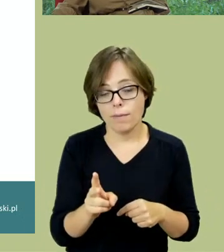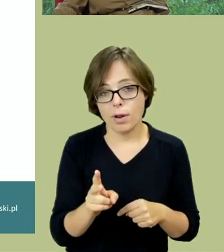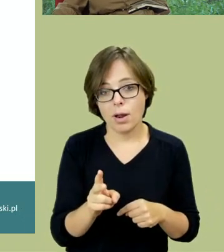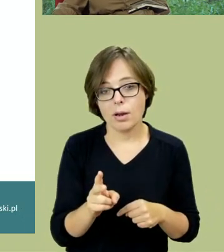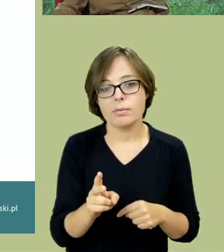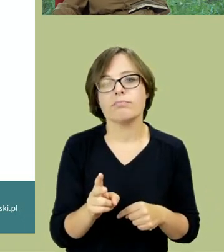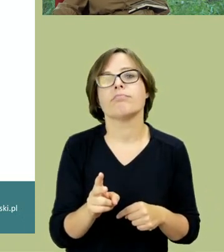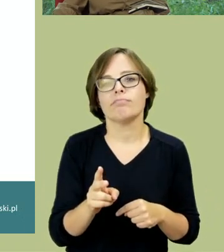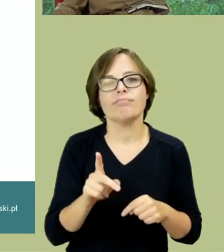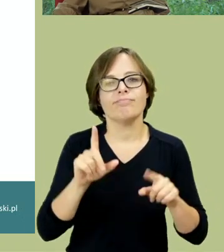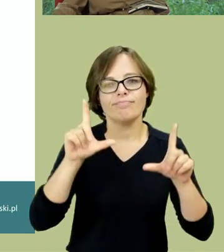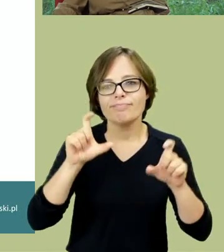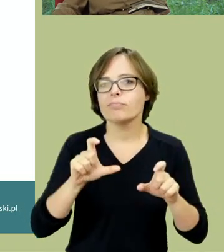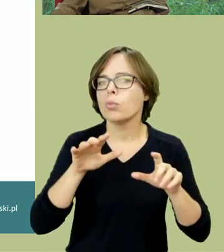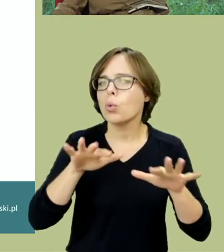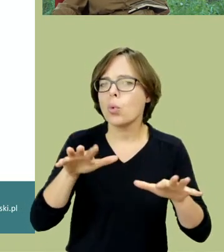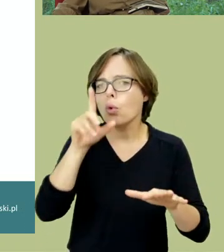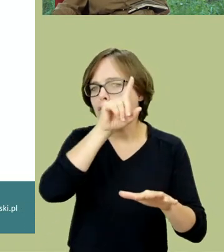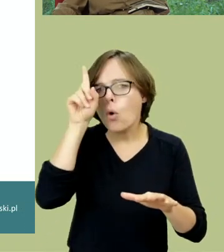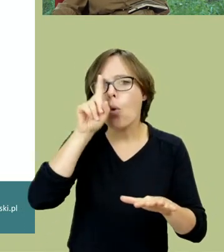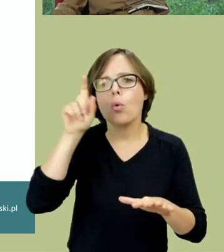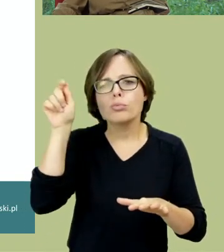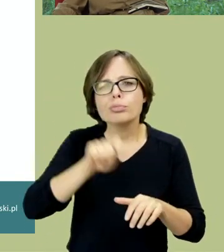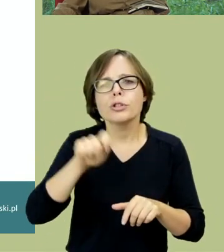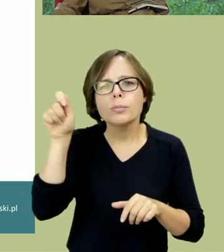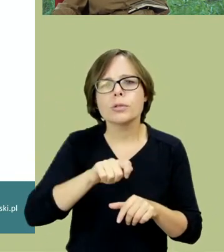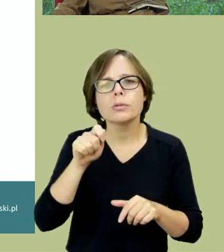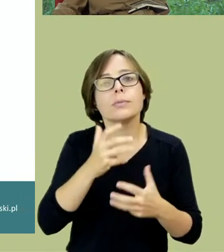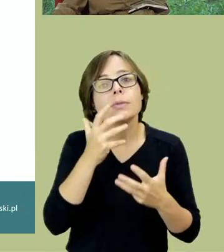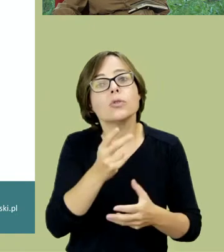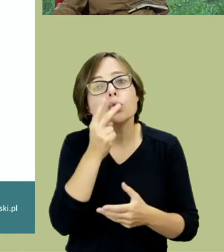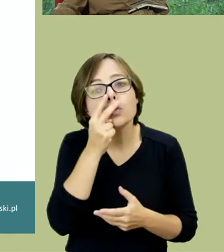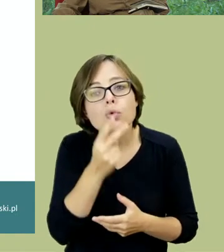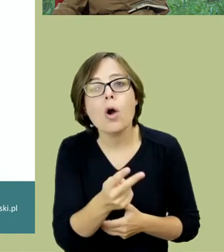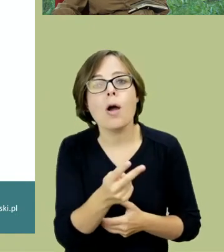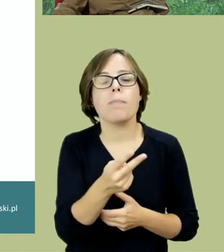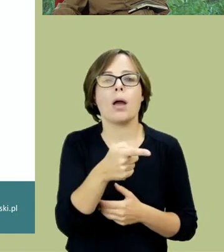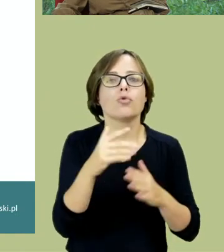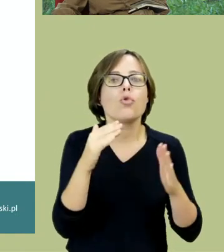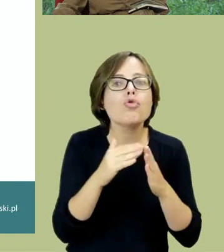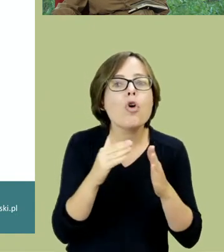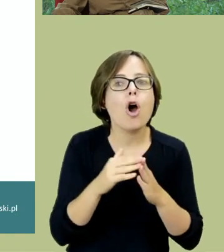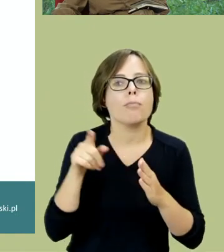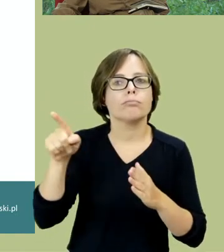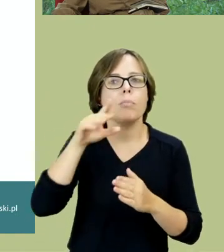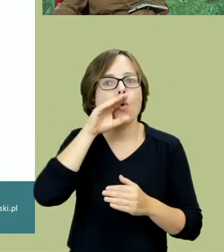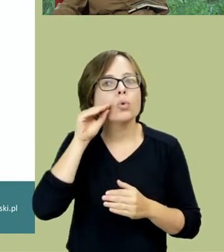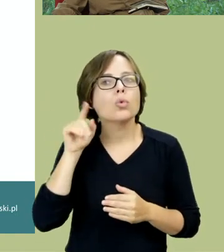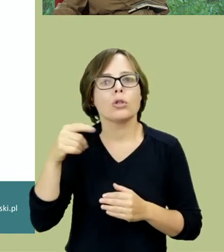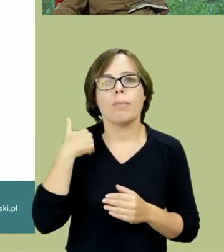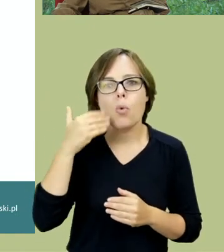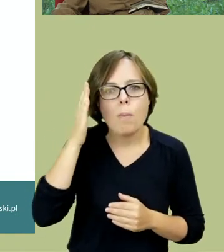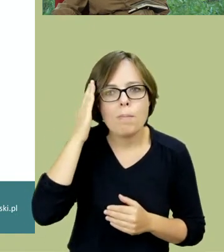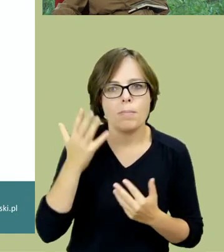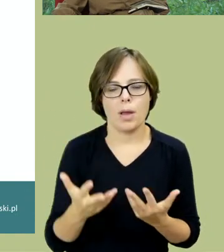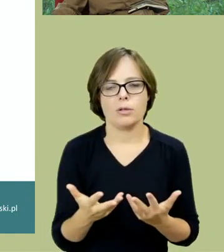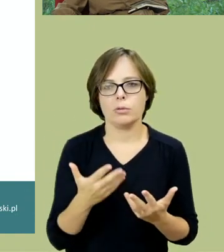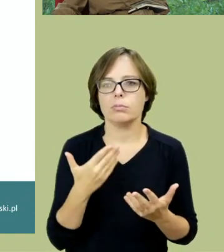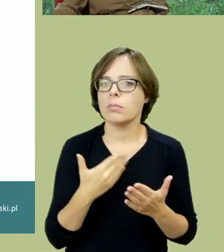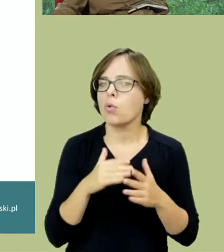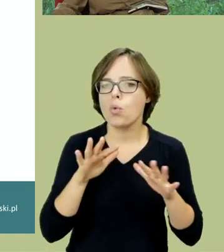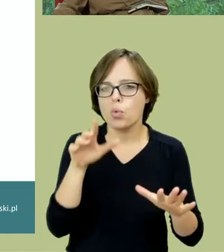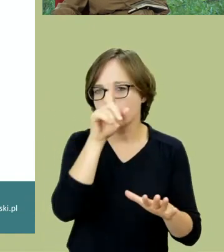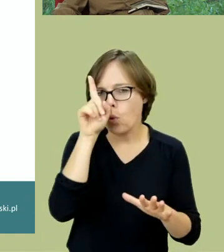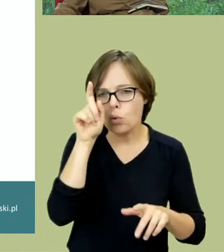zaczęło przyjeżdżać bardzo dużo osób chcących po prostu zobaczyć dom, w którym mieszkał Józef Piłsudski.